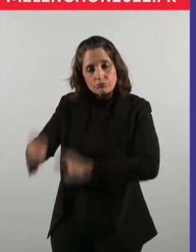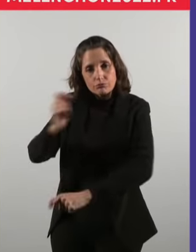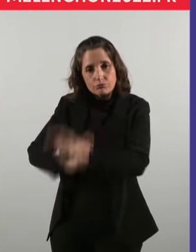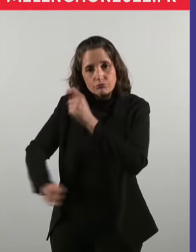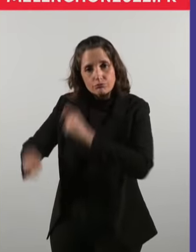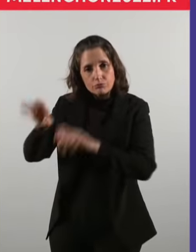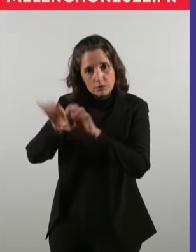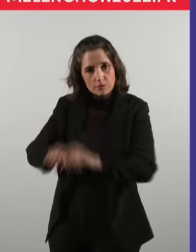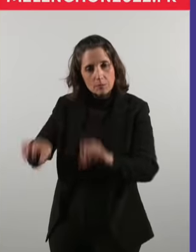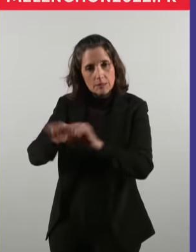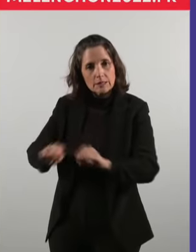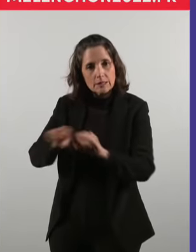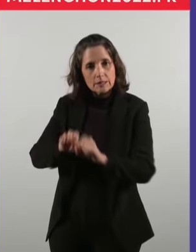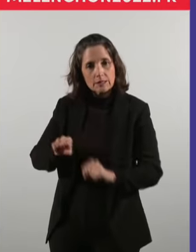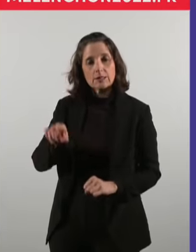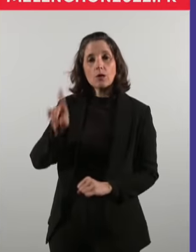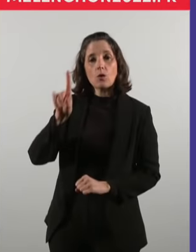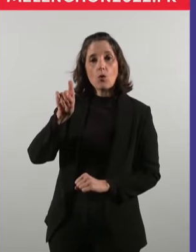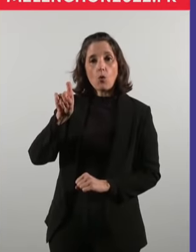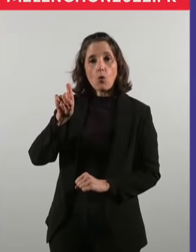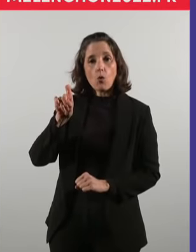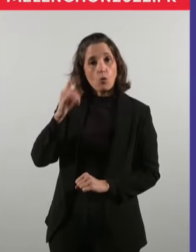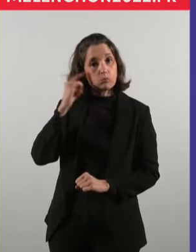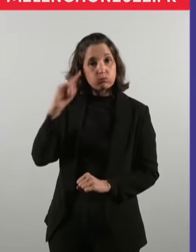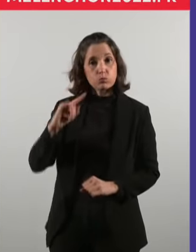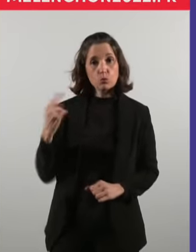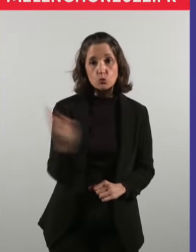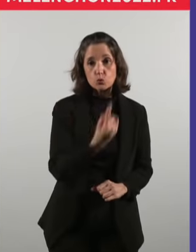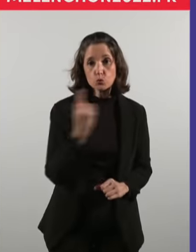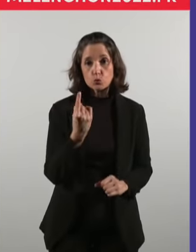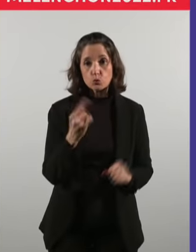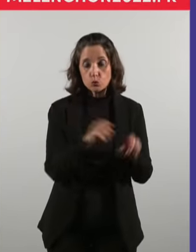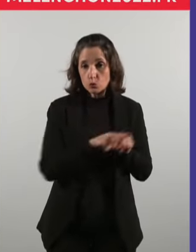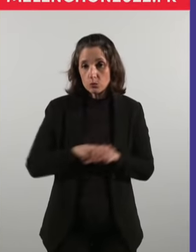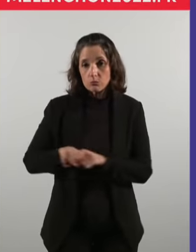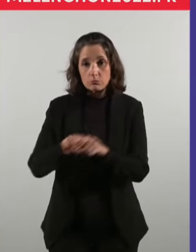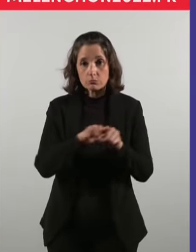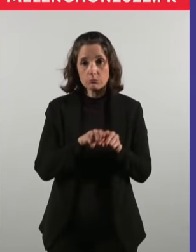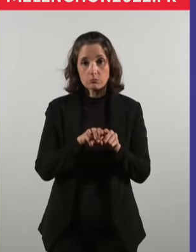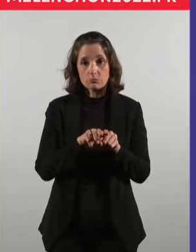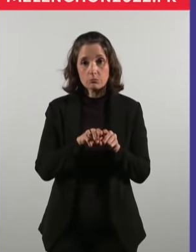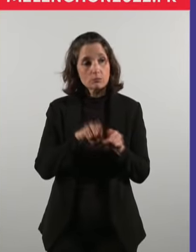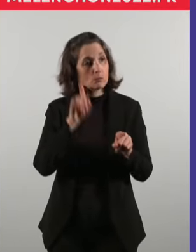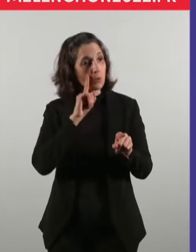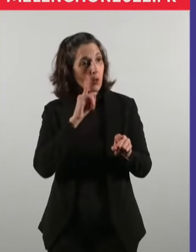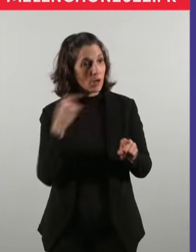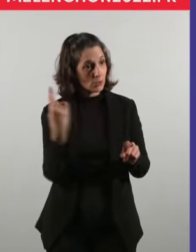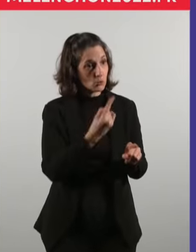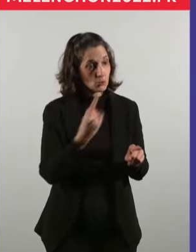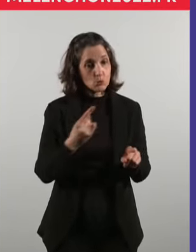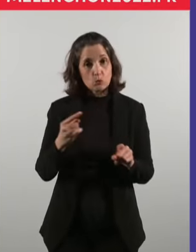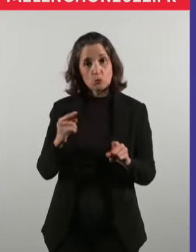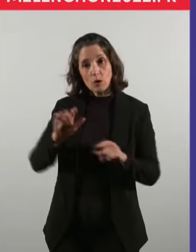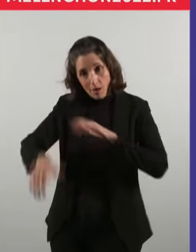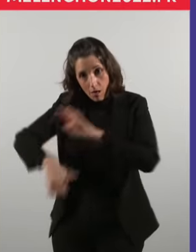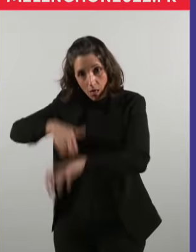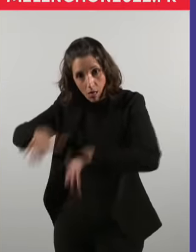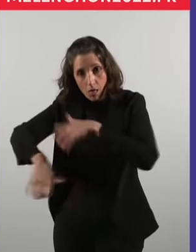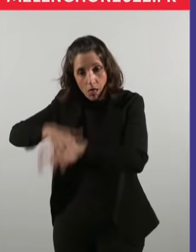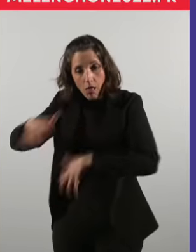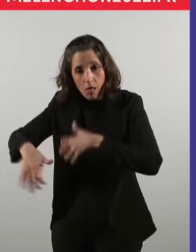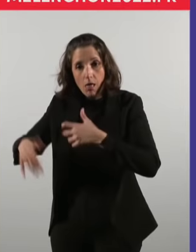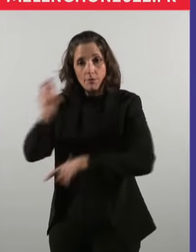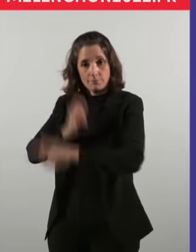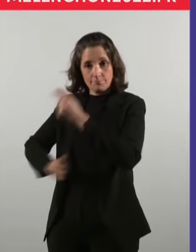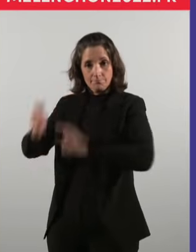le produit d'un travail commun. Il est source d'une plus grande richesse de la communauté. Mais